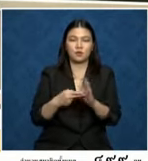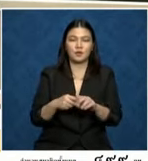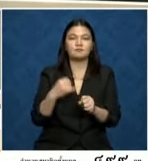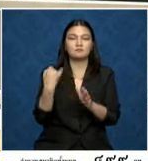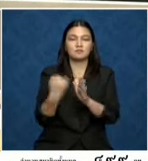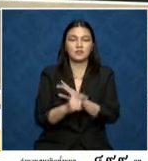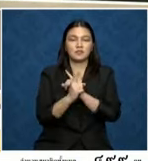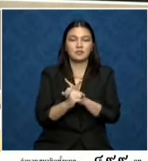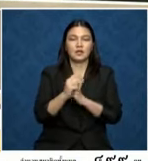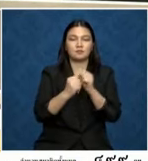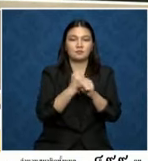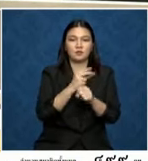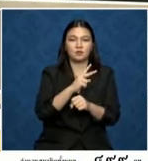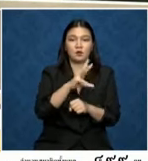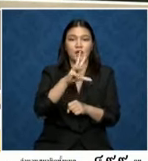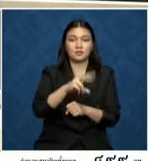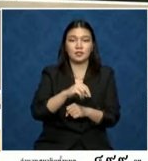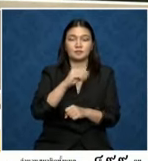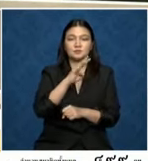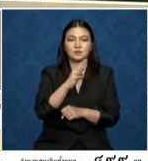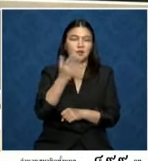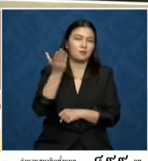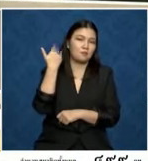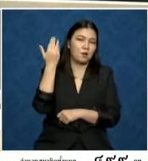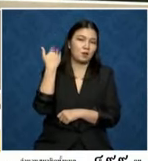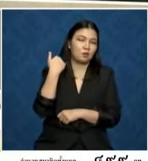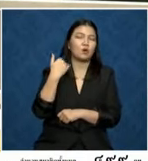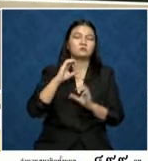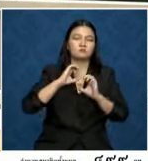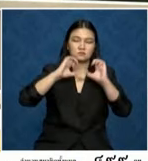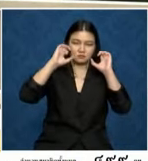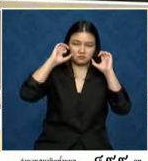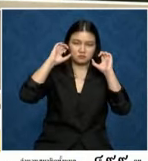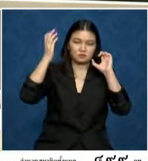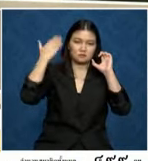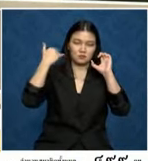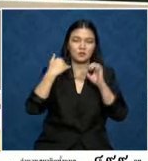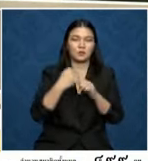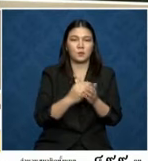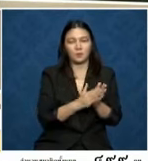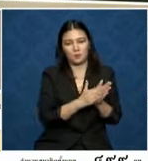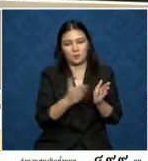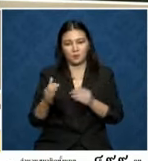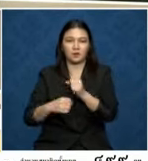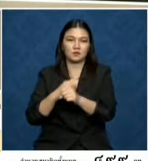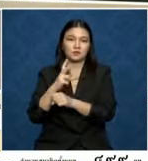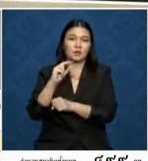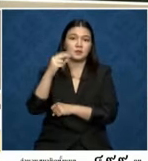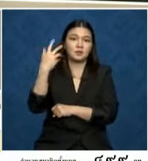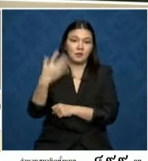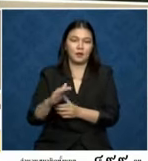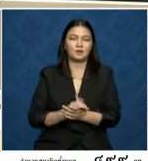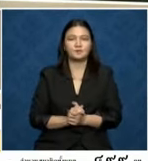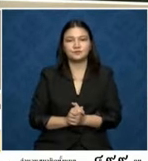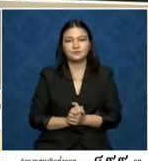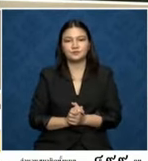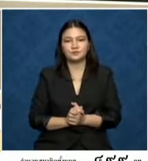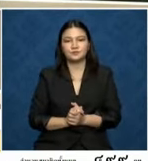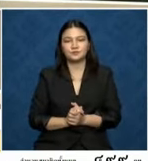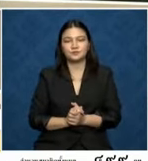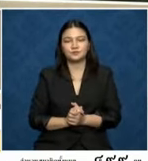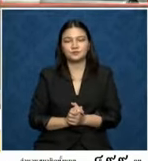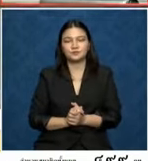2534ซึ่งเสนอโดยคณะรัฐมนตรีซึ่งกฎหมายฉบับนี้ได้ใช้มากว่า30ปีแล้วซึ่งตามที่ทางครม.